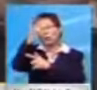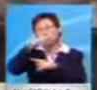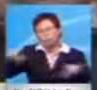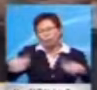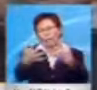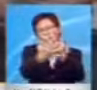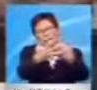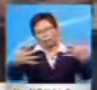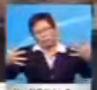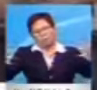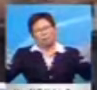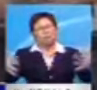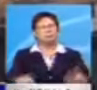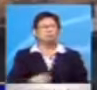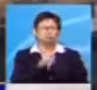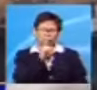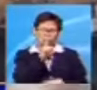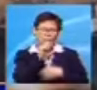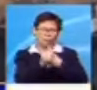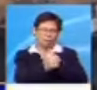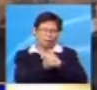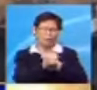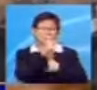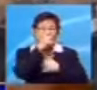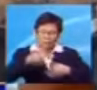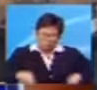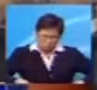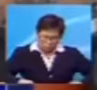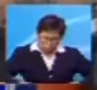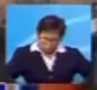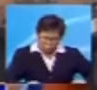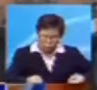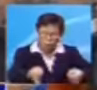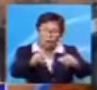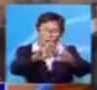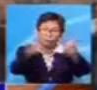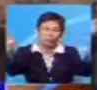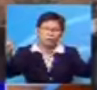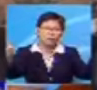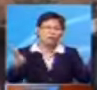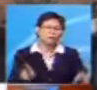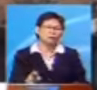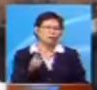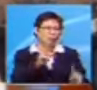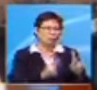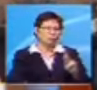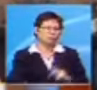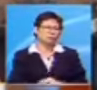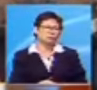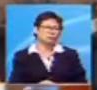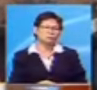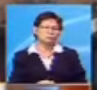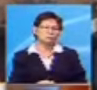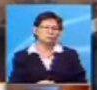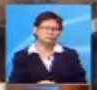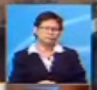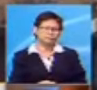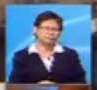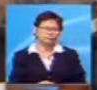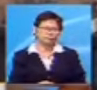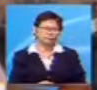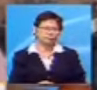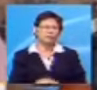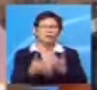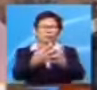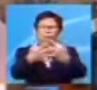memang bahaya pasal jalan ni dia bubuh sehala pun orang orang pun lalu juga